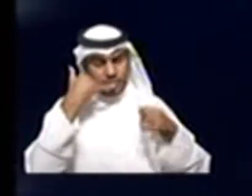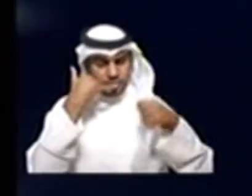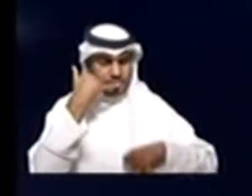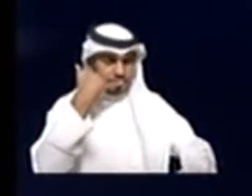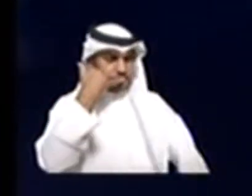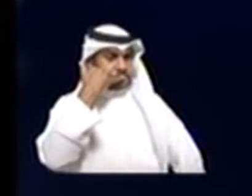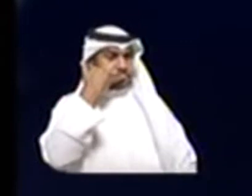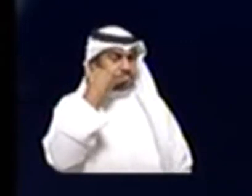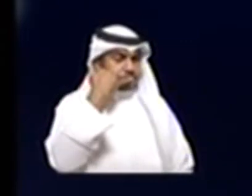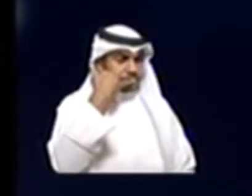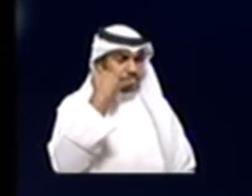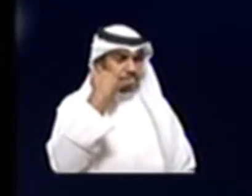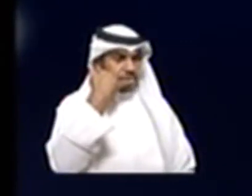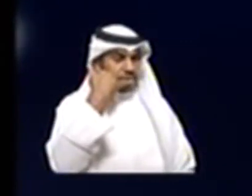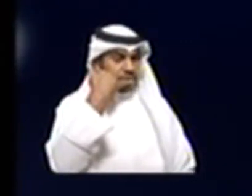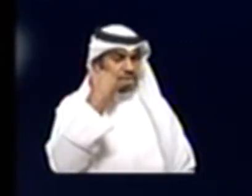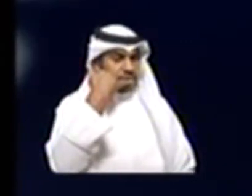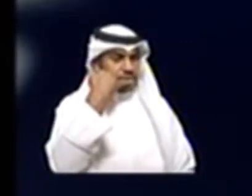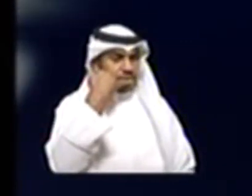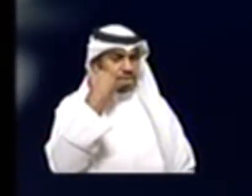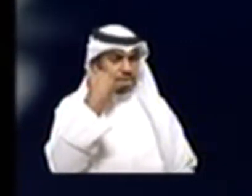حول إعصار فلورنس والخسائر التي تسبب بها؟